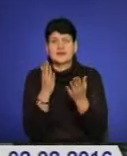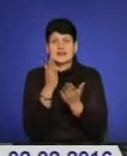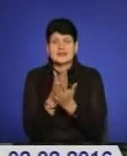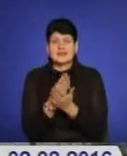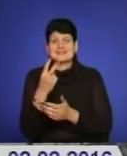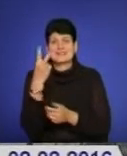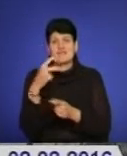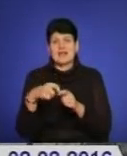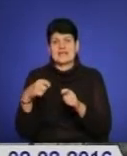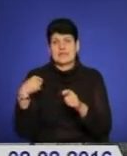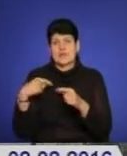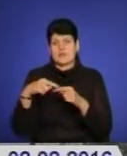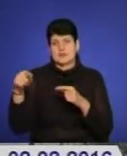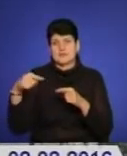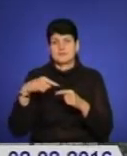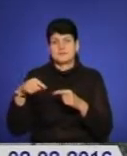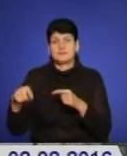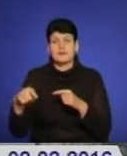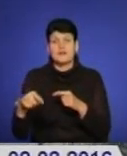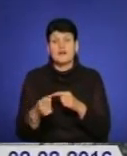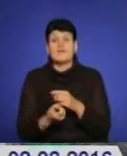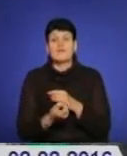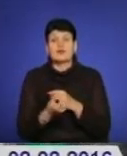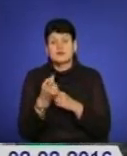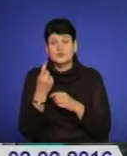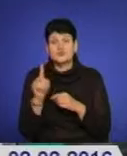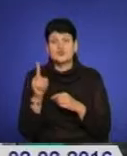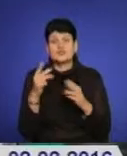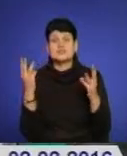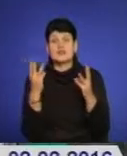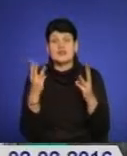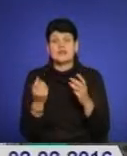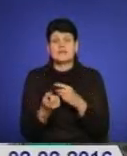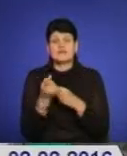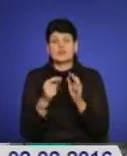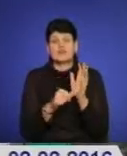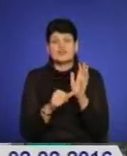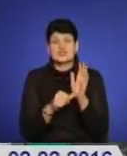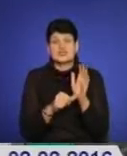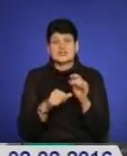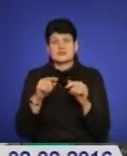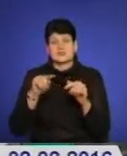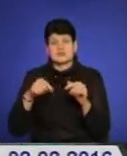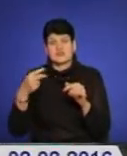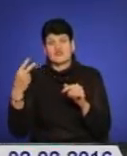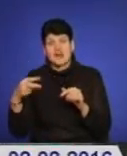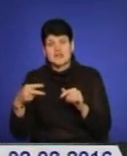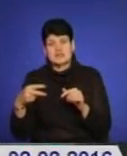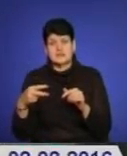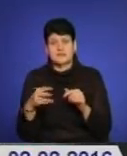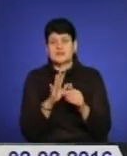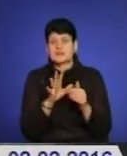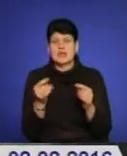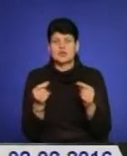за 2 кілометри від місця події. Як вдалося встановити, загоряння виникло близько 6:20. Через